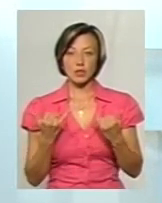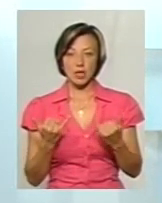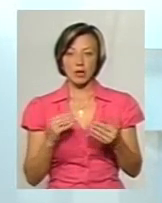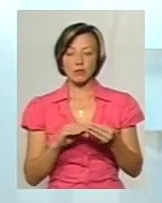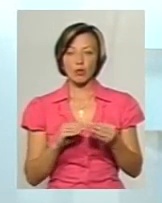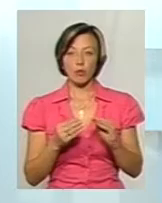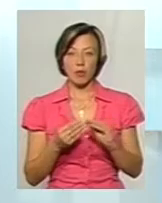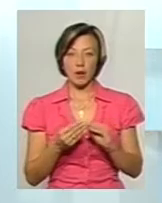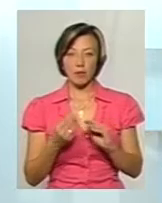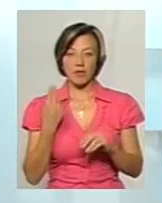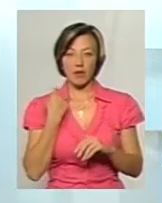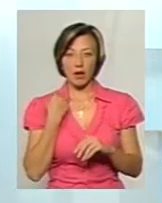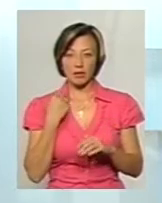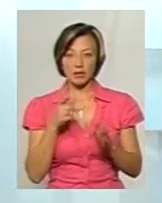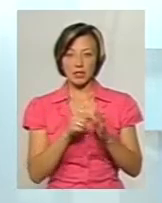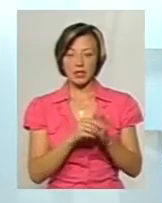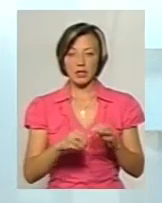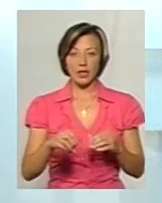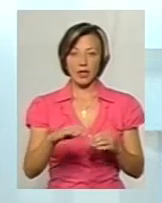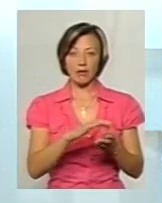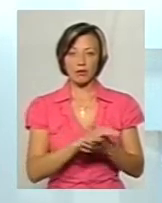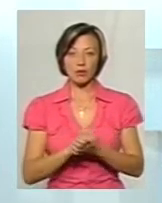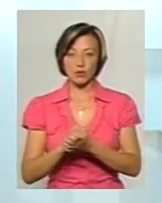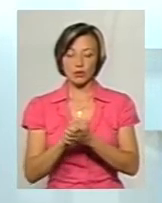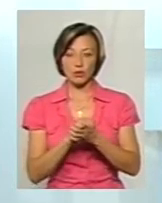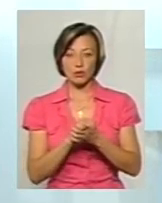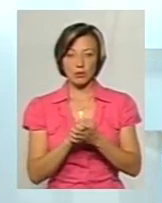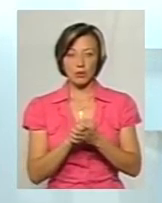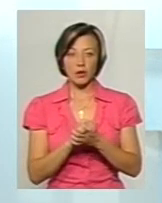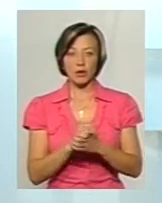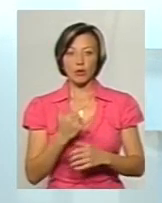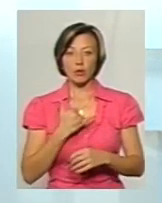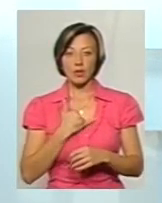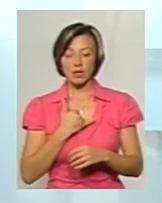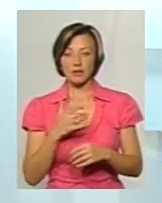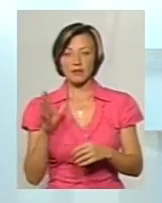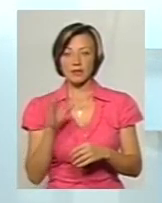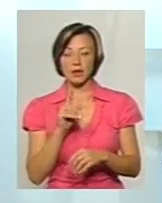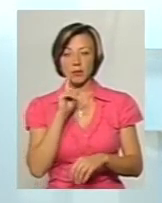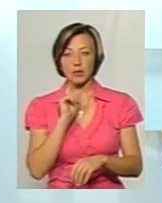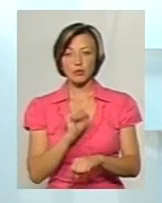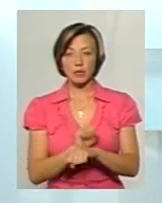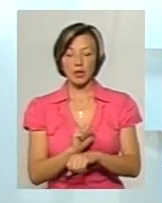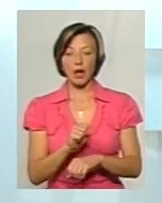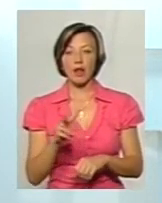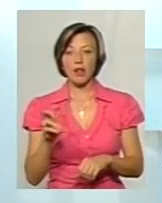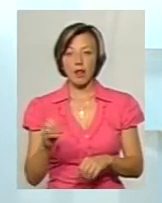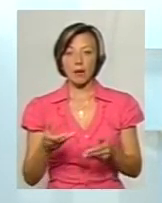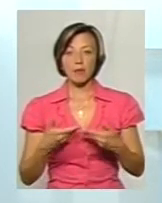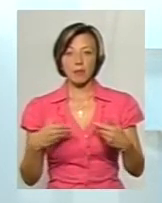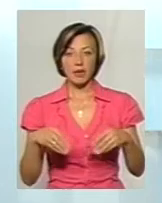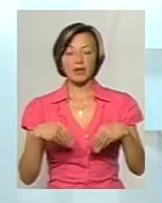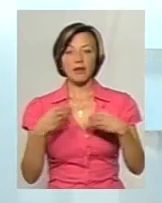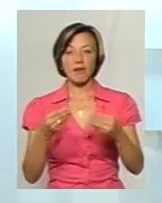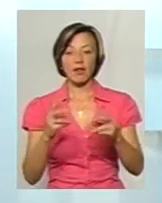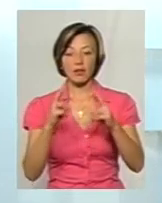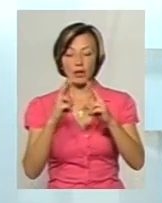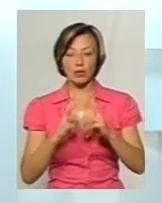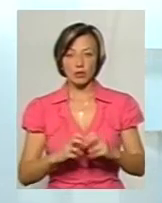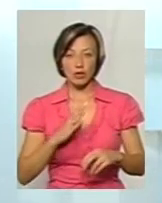проблеми Англії з Євросоюзом, і в нас трошки все призупинилось. Але ми давали на дослідження